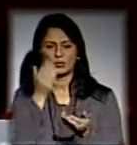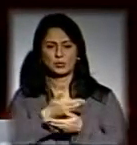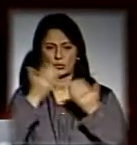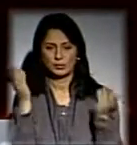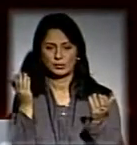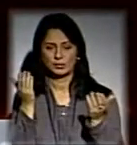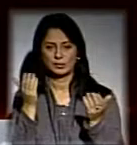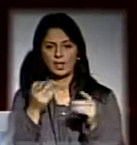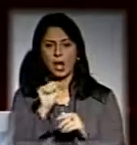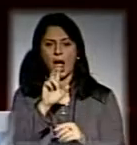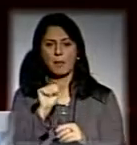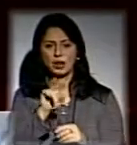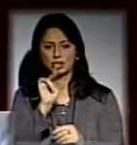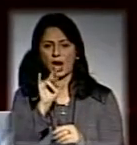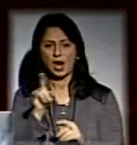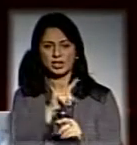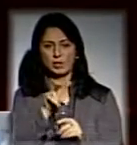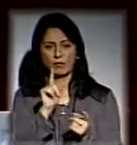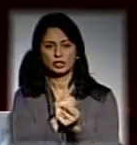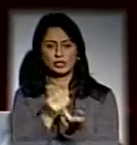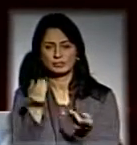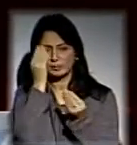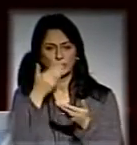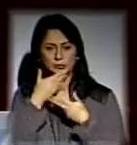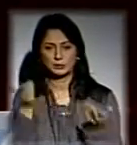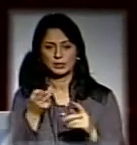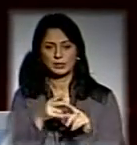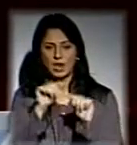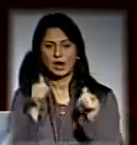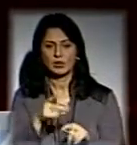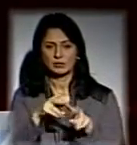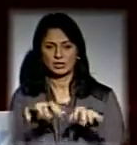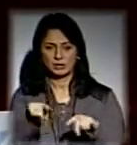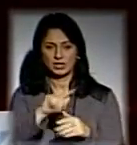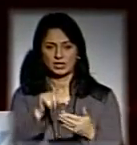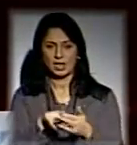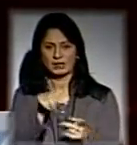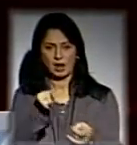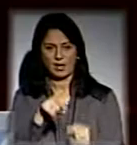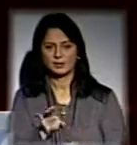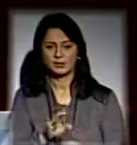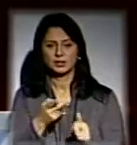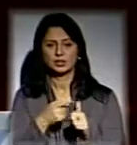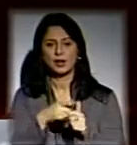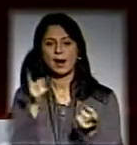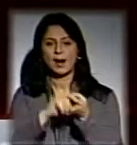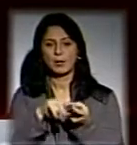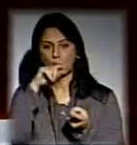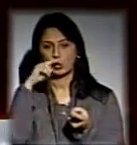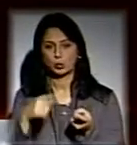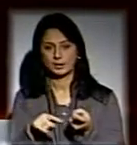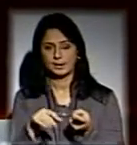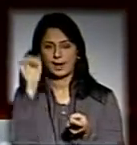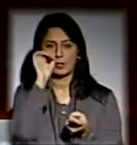გააჩნია აბაშიძე კარასინის შეხვედრის ფორმატში განხილულ იქნეს საკითხები, რომელიც ეხება თქვა რუსეთსა